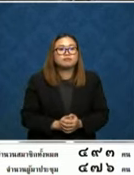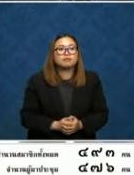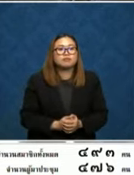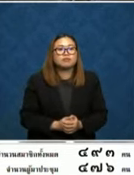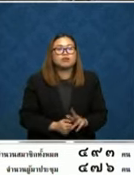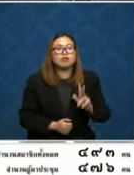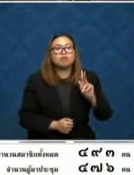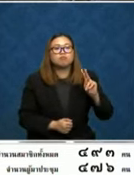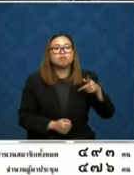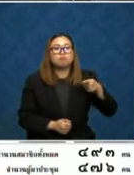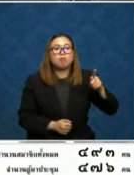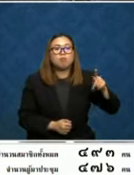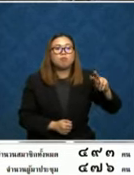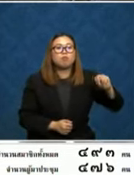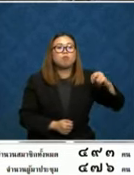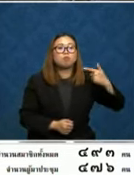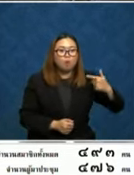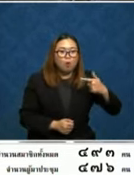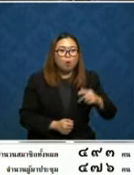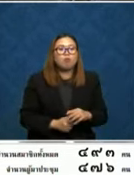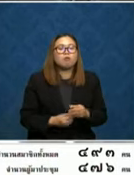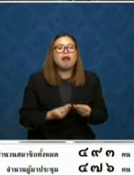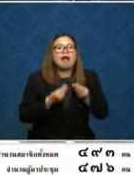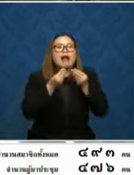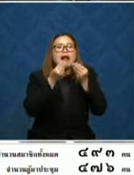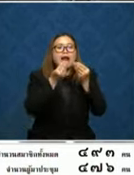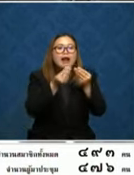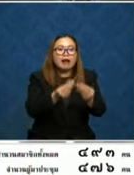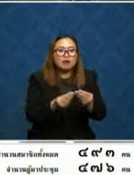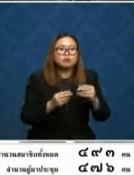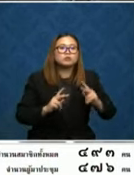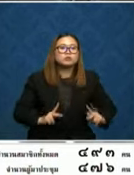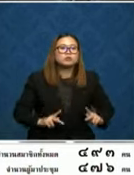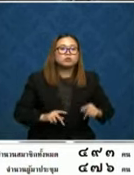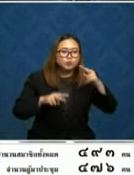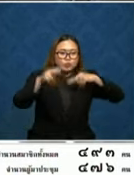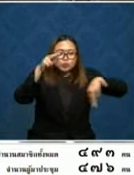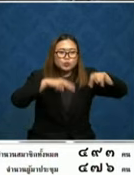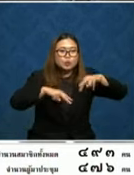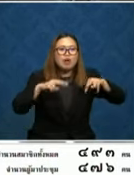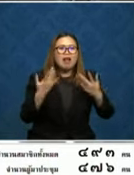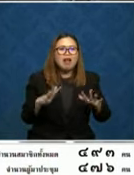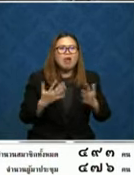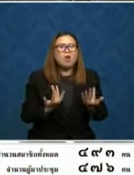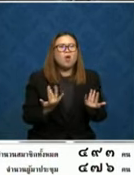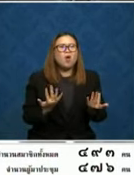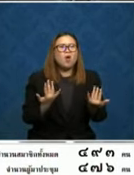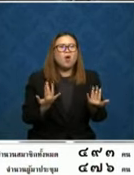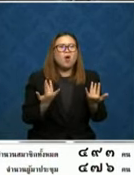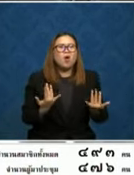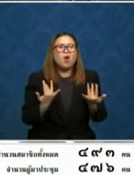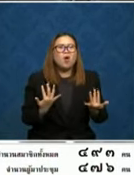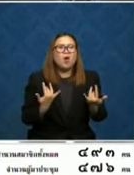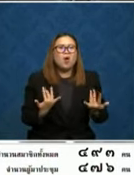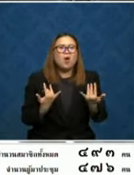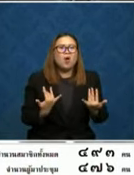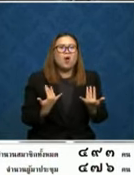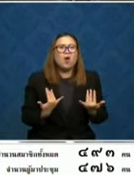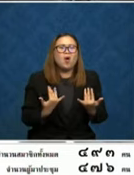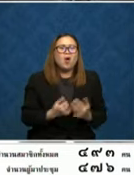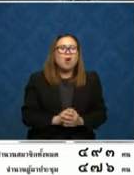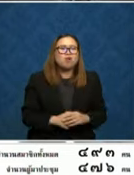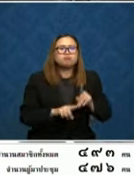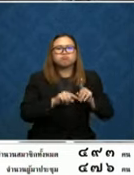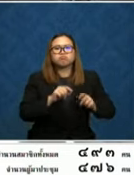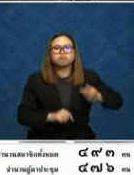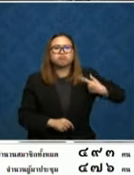ก็ได้ส่งมอบให้กรมทรัพย์ไปนานแล้วนะครับไม่รู้ว่ารออะไรอยู่นะครับถึงไม่มีการที่จะให้มีการประ